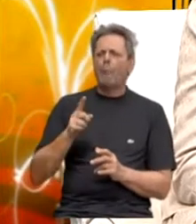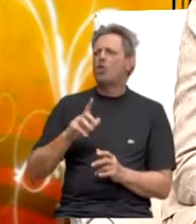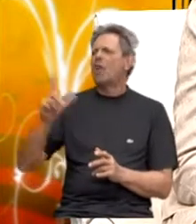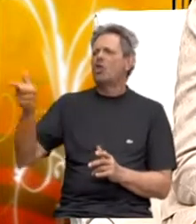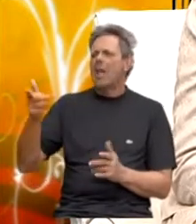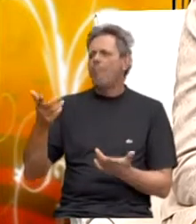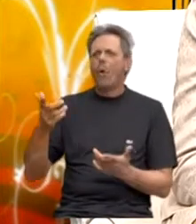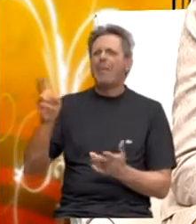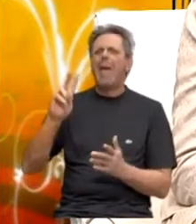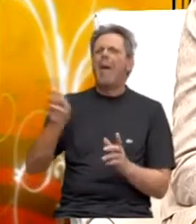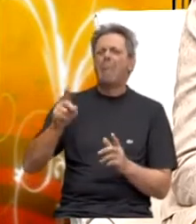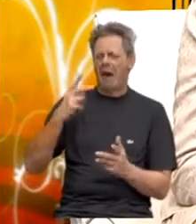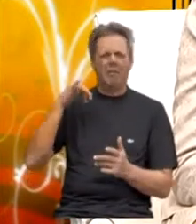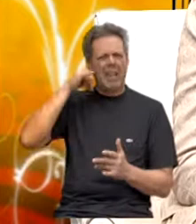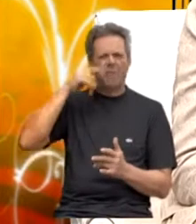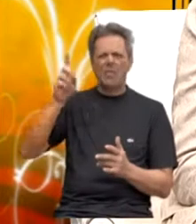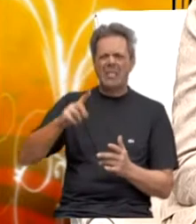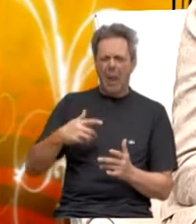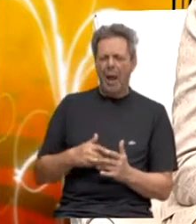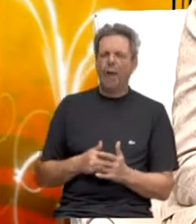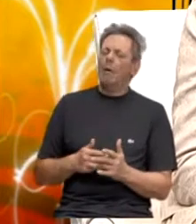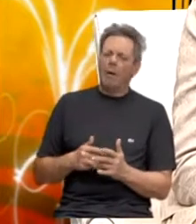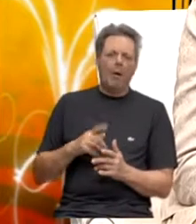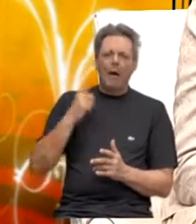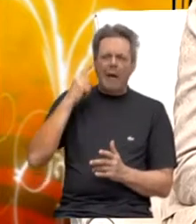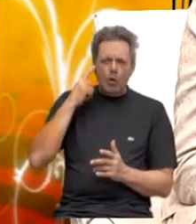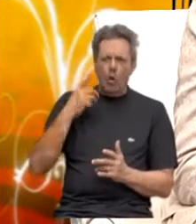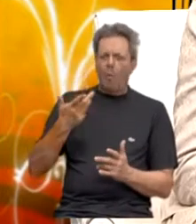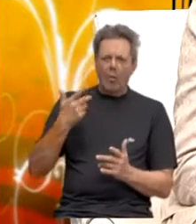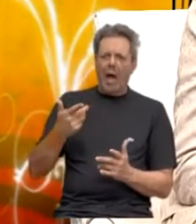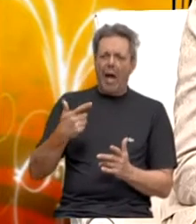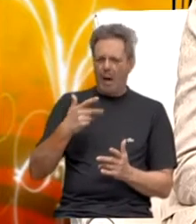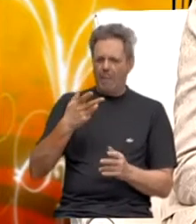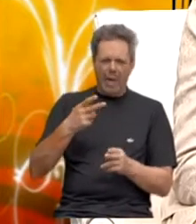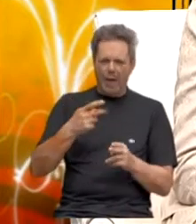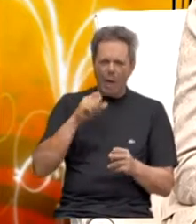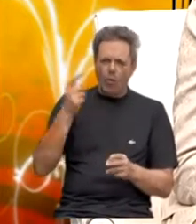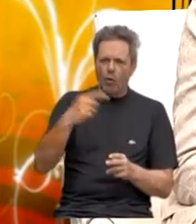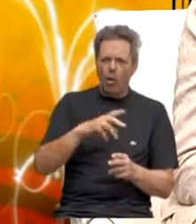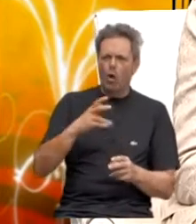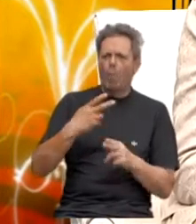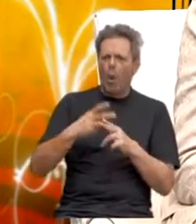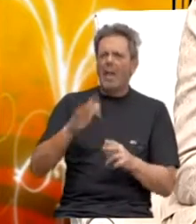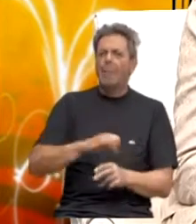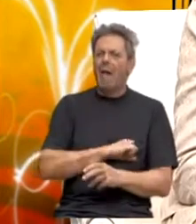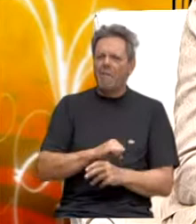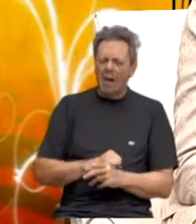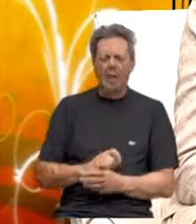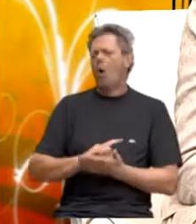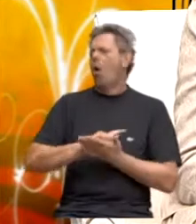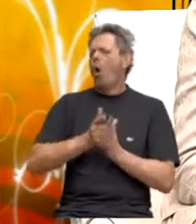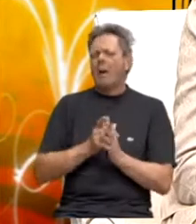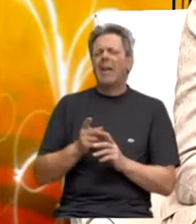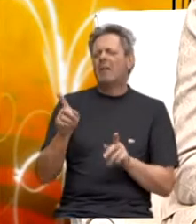nazove kolega iz bolnice da ima infarkt, istog trenutka se uputimo prema bolnici i znači interventni kardiolog